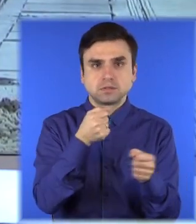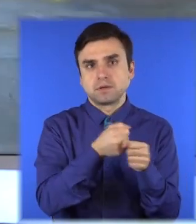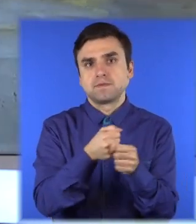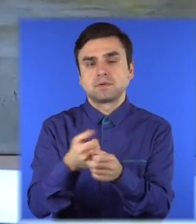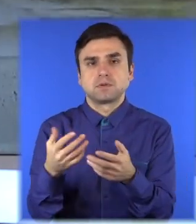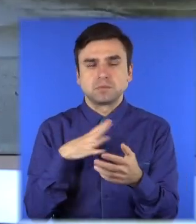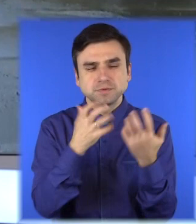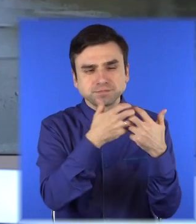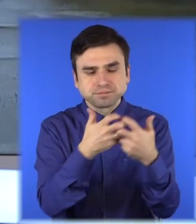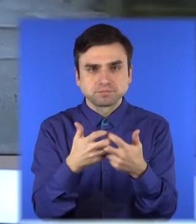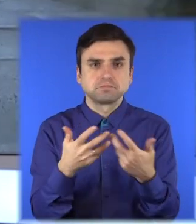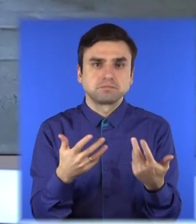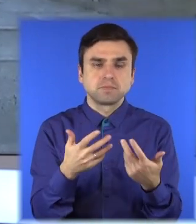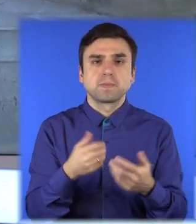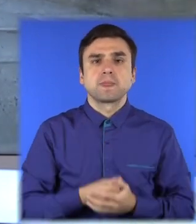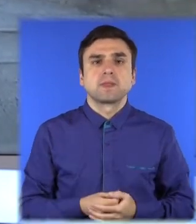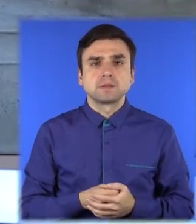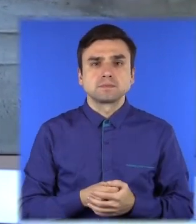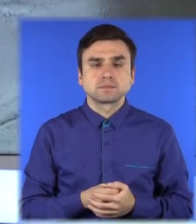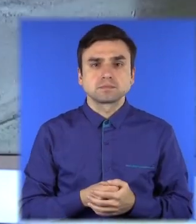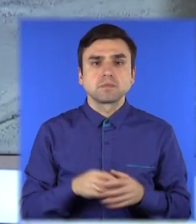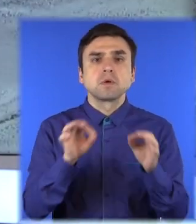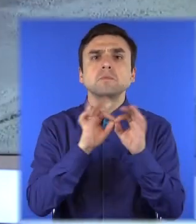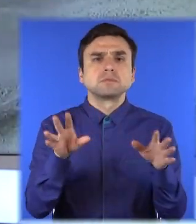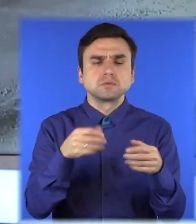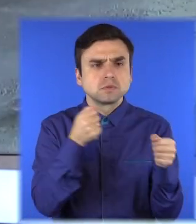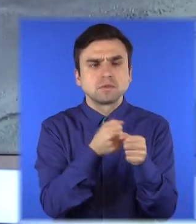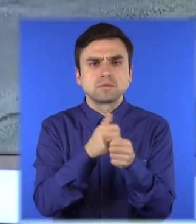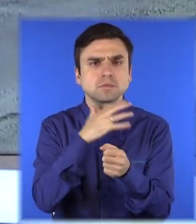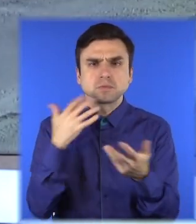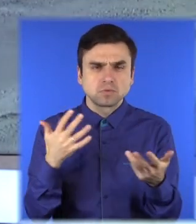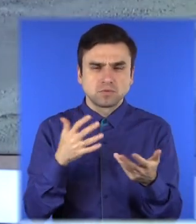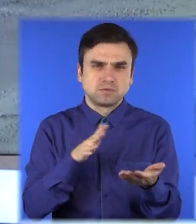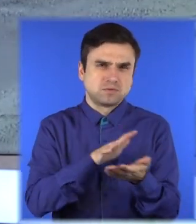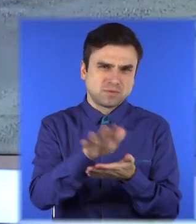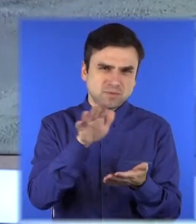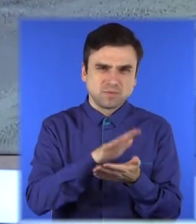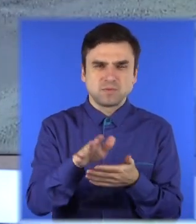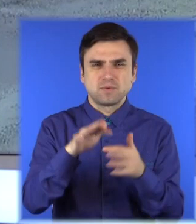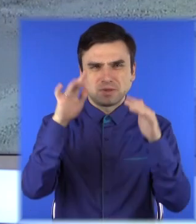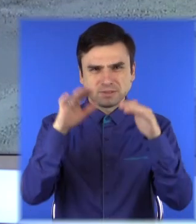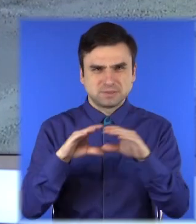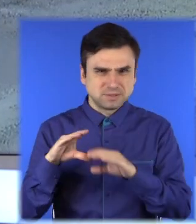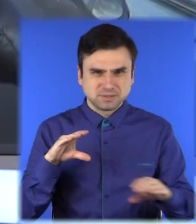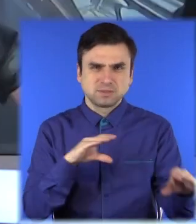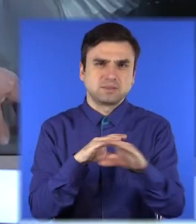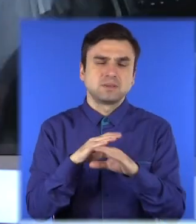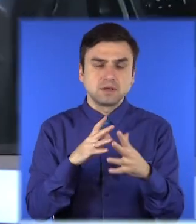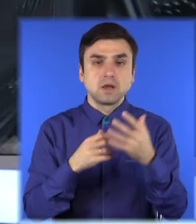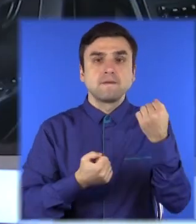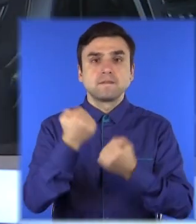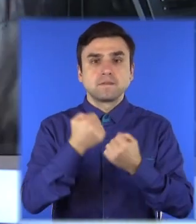місті стається принаймні одна ДТП. Причина банальна – ожеледиця та перший сніг. Що треба робити водіям,